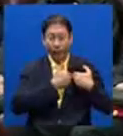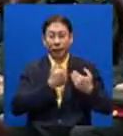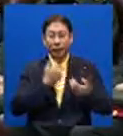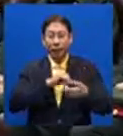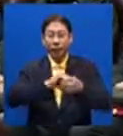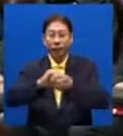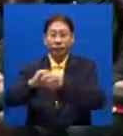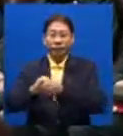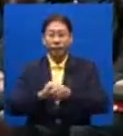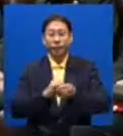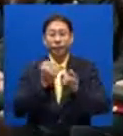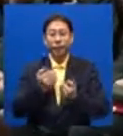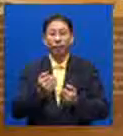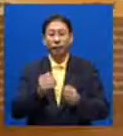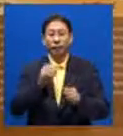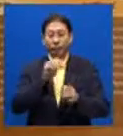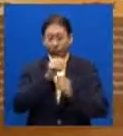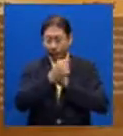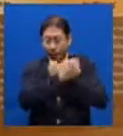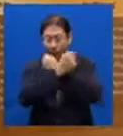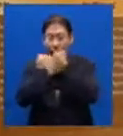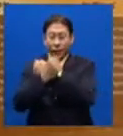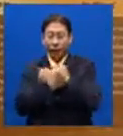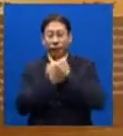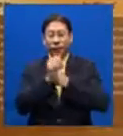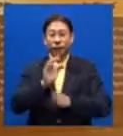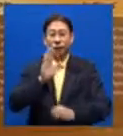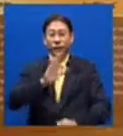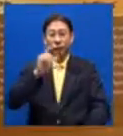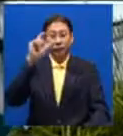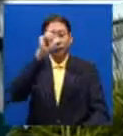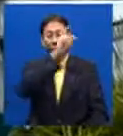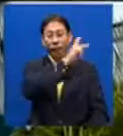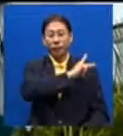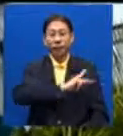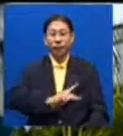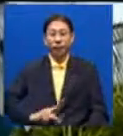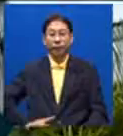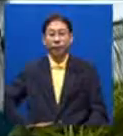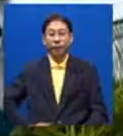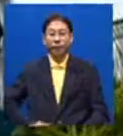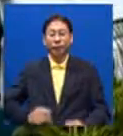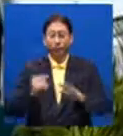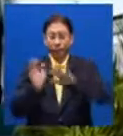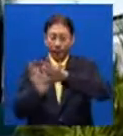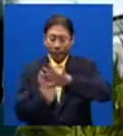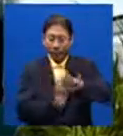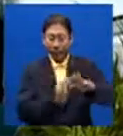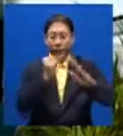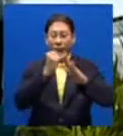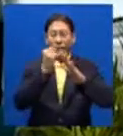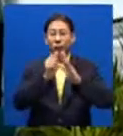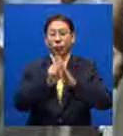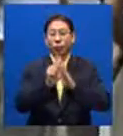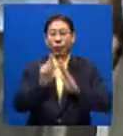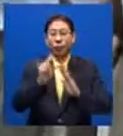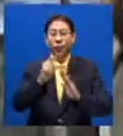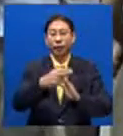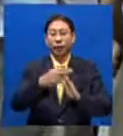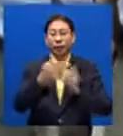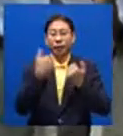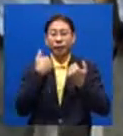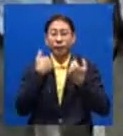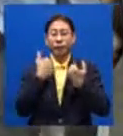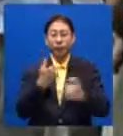กันปกป้องและเทิดทูนไว้ซึ่งสถาบันสำคัญของชาติส่วนที่จังหวัดอุทัยธานีค่ะพันเอกพิเศษพิศาล